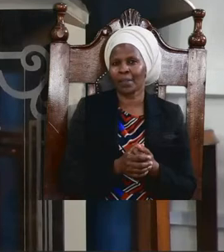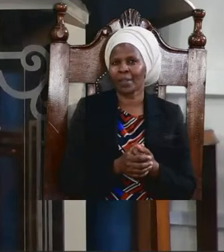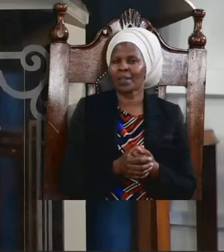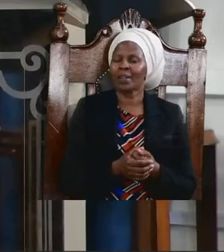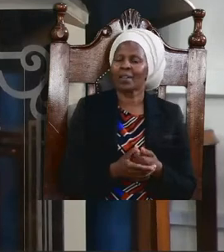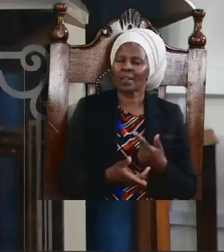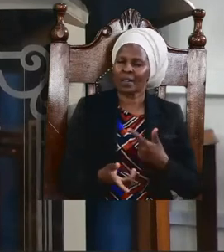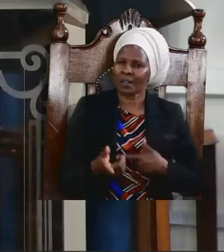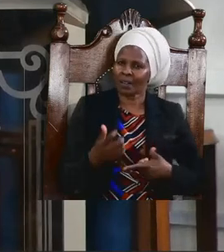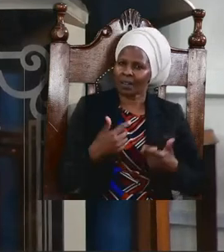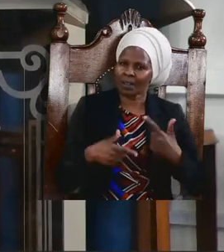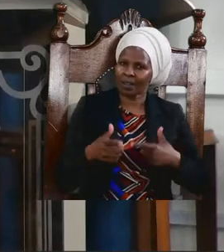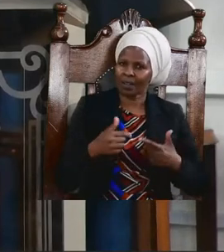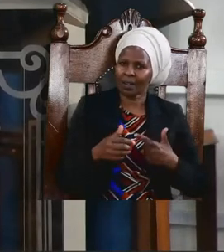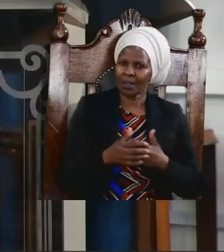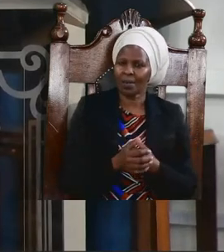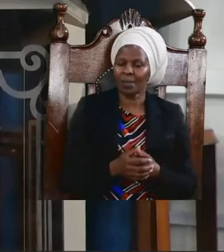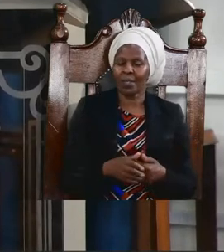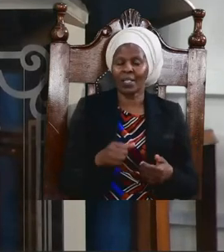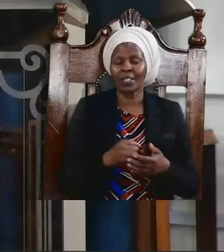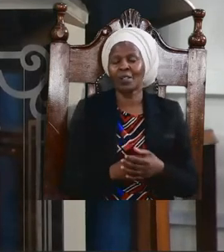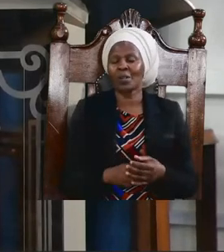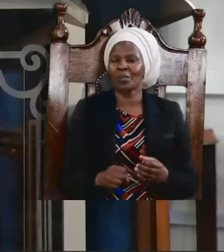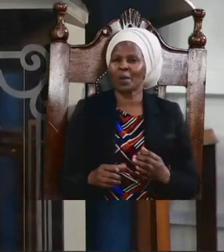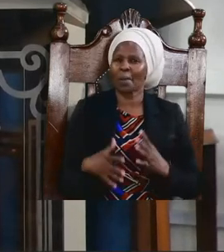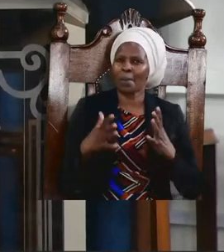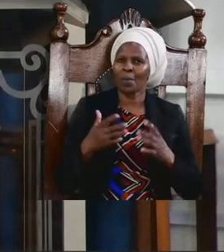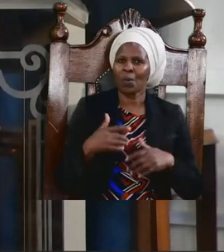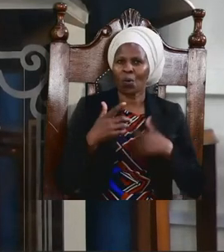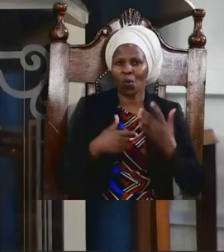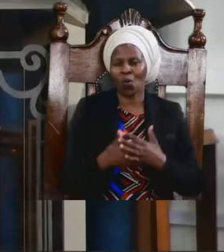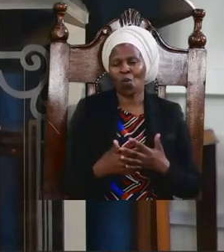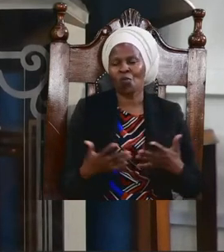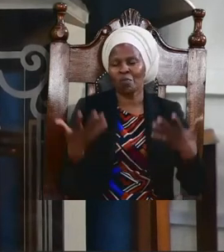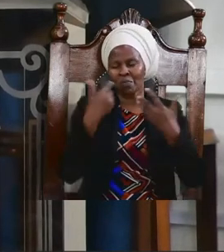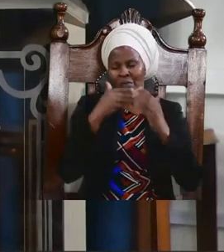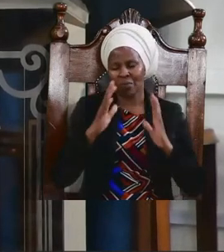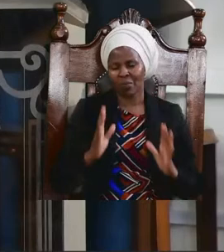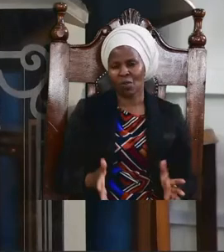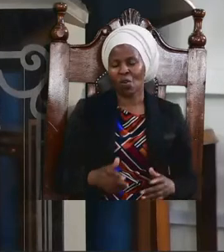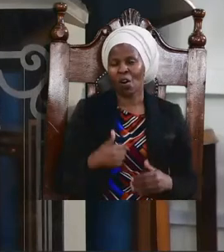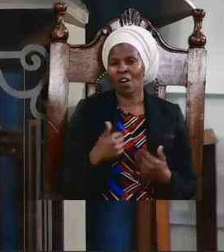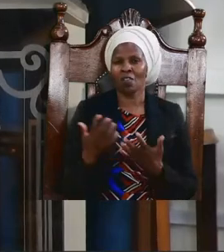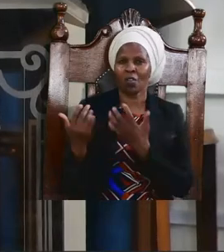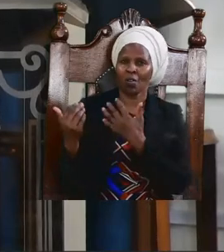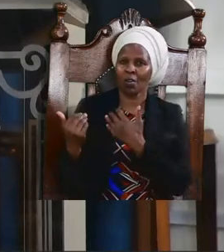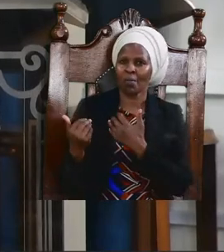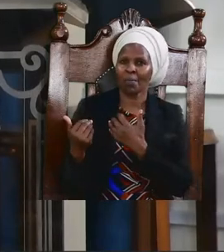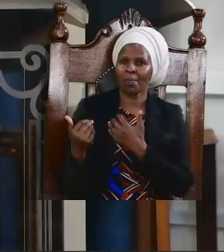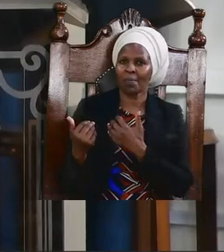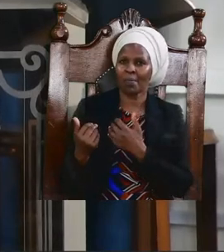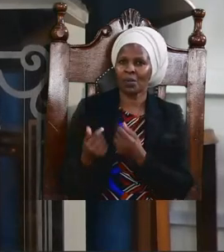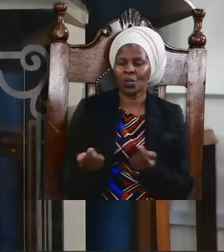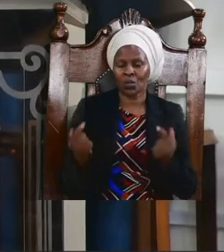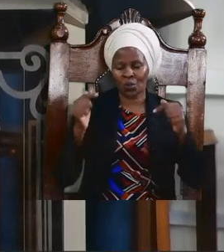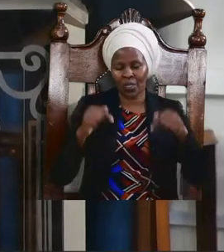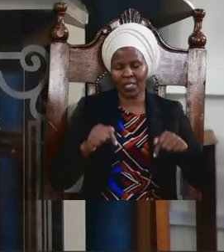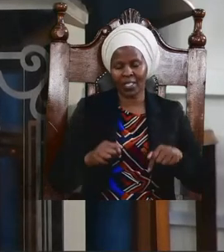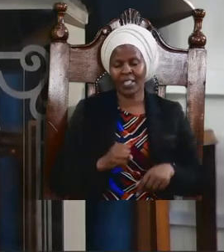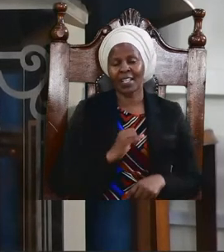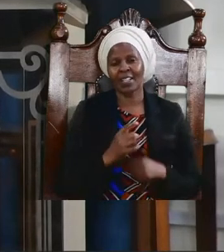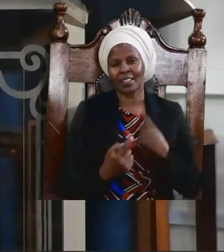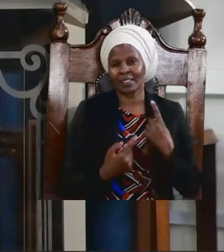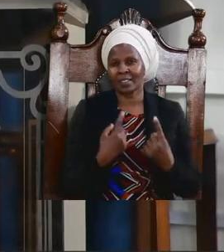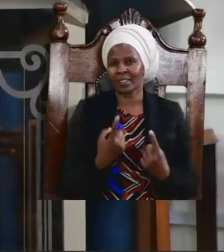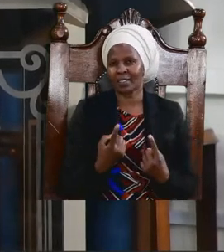Ilirudiene ngome enyi wafungwa watumaini. Hata hivyo, leo nasema ya